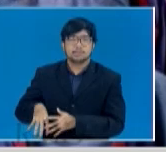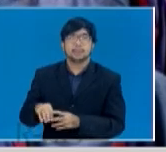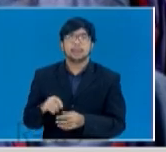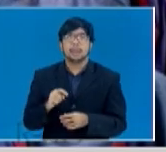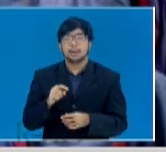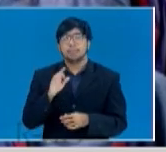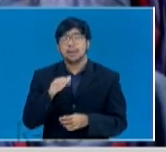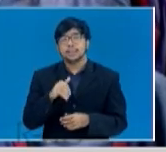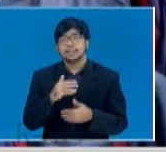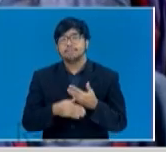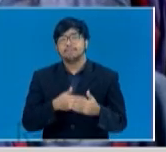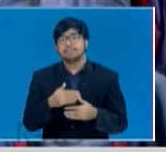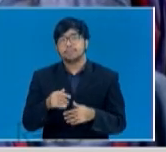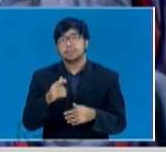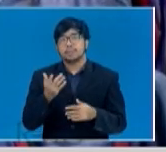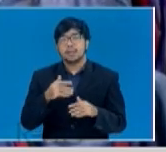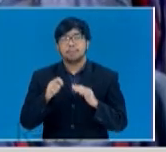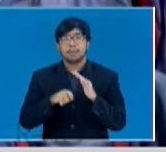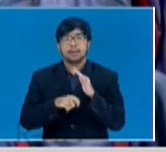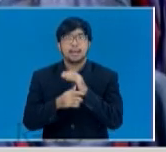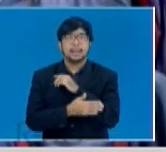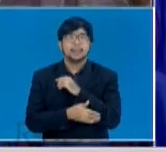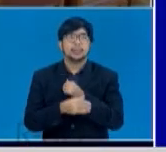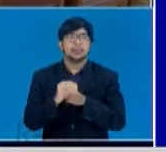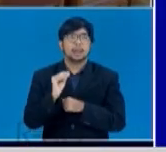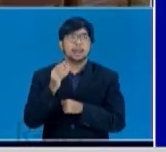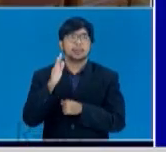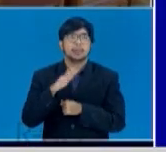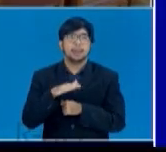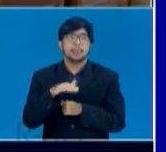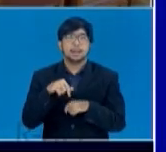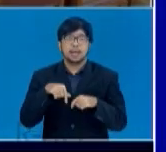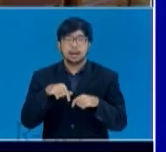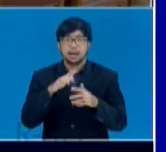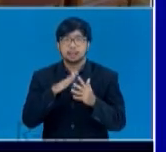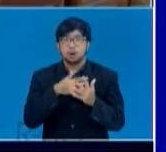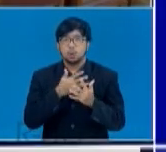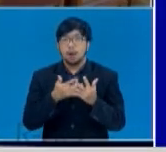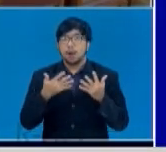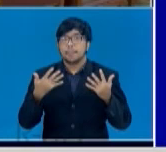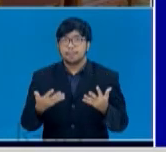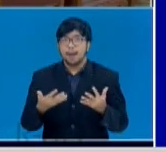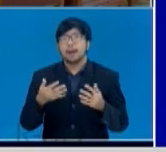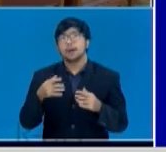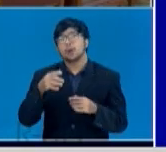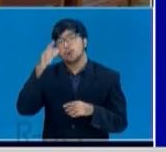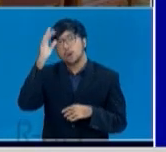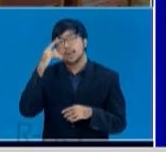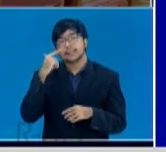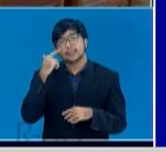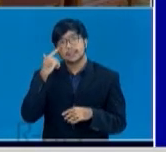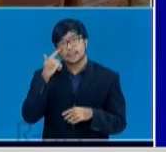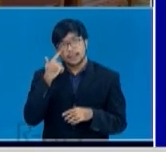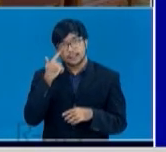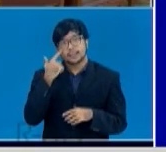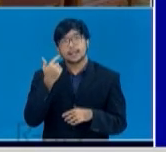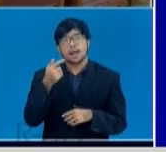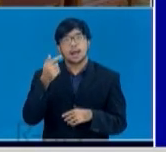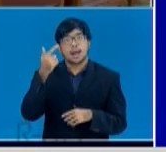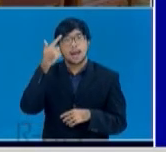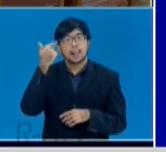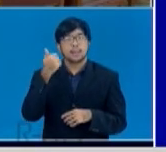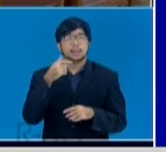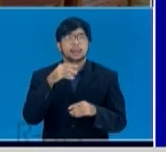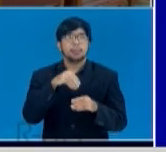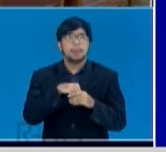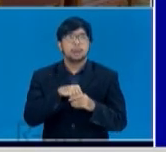utama Pengadilan Negeri Jakarta Selatan, di mana hari ini agendanya adalah mendengarkan keterangan saksi mahkota ataupun saksi-saksi yang menjadi terdakwa dalam perkara